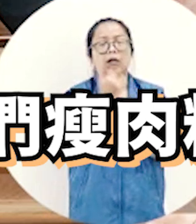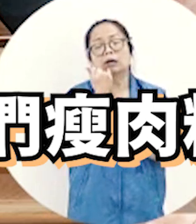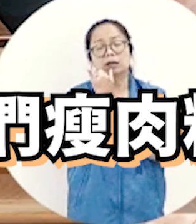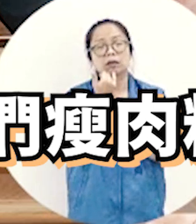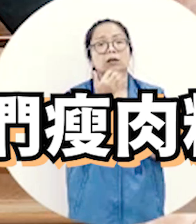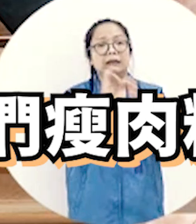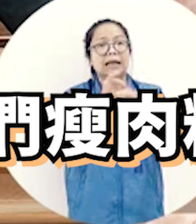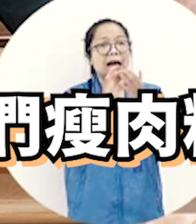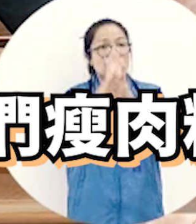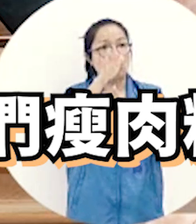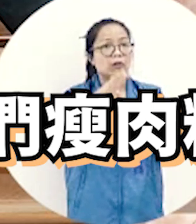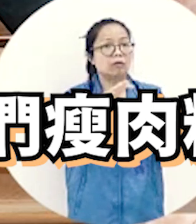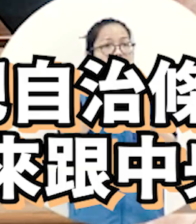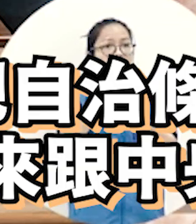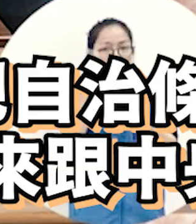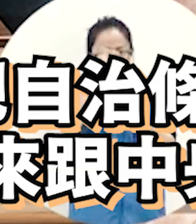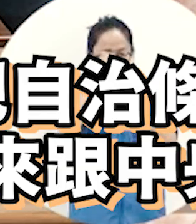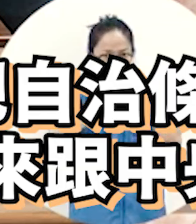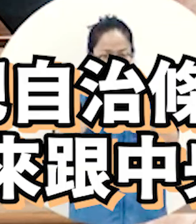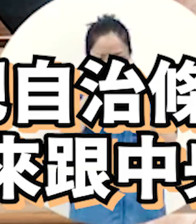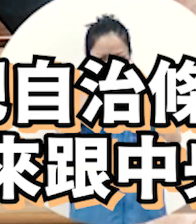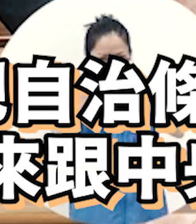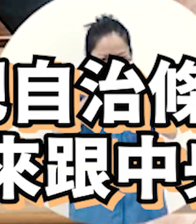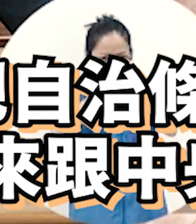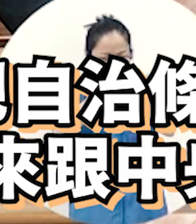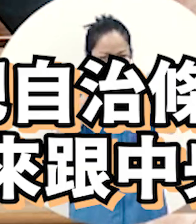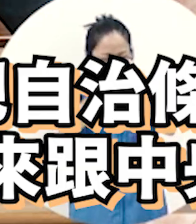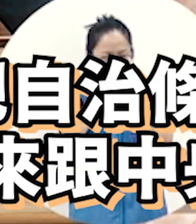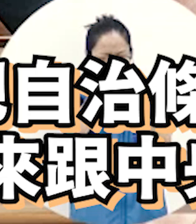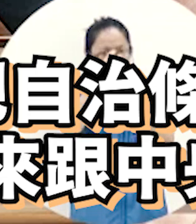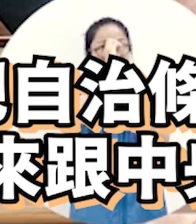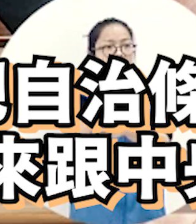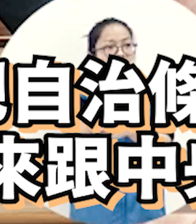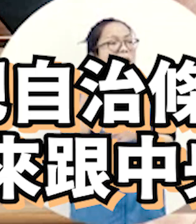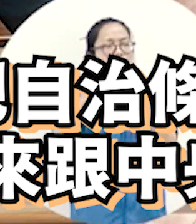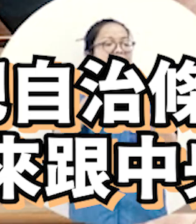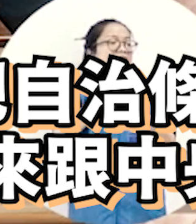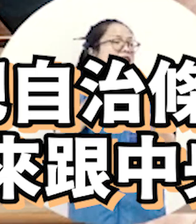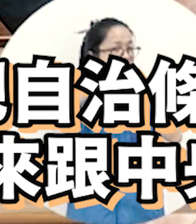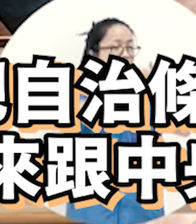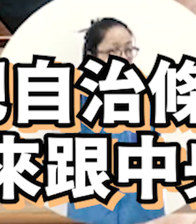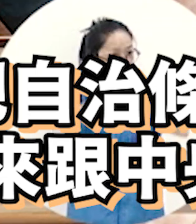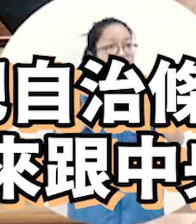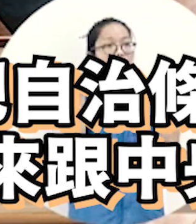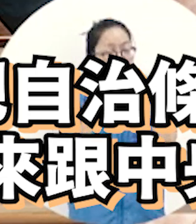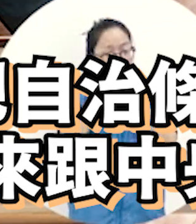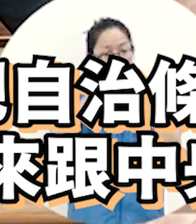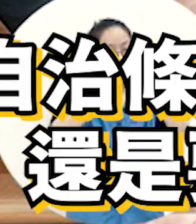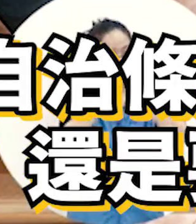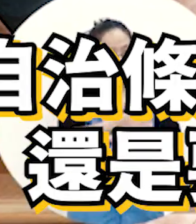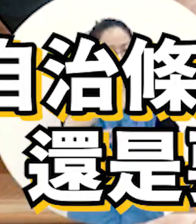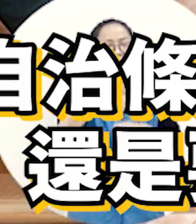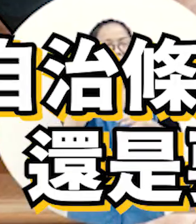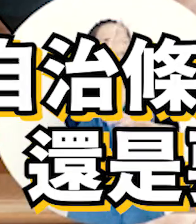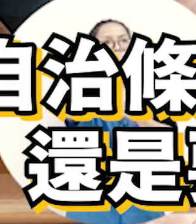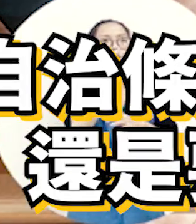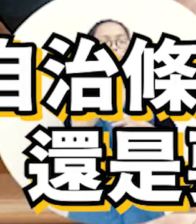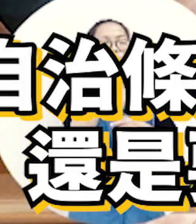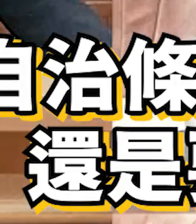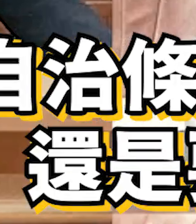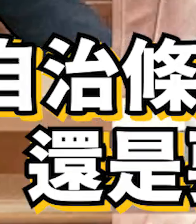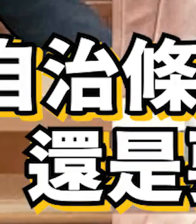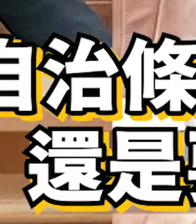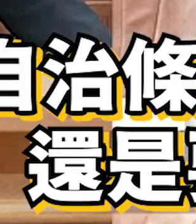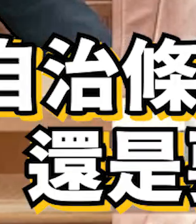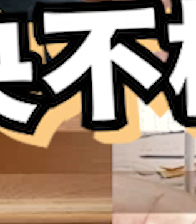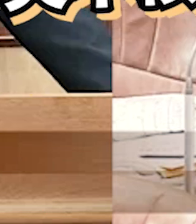受定定零检出，那起码我们先把自治条例定了以后，我们来跟中央反映。当然定了自治条例